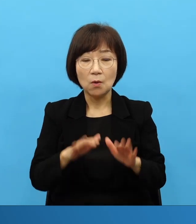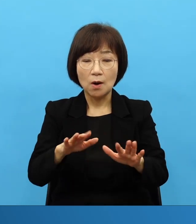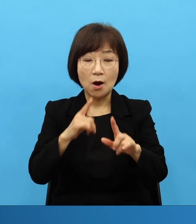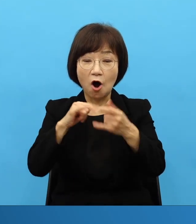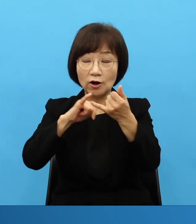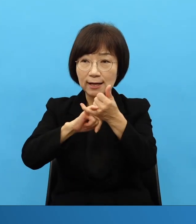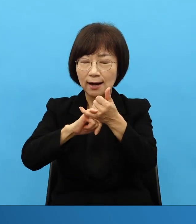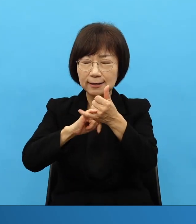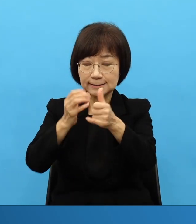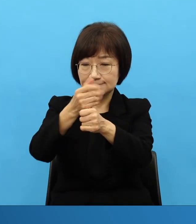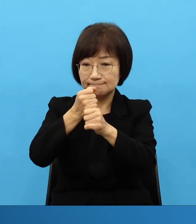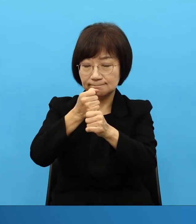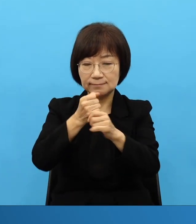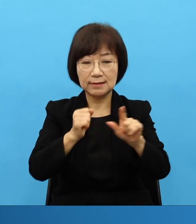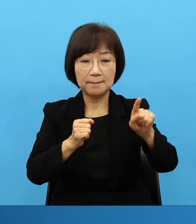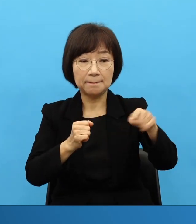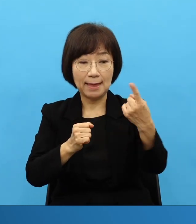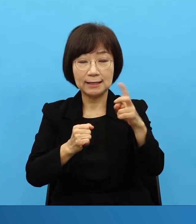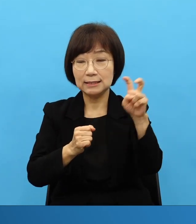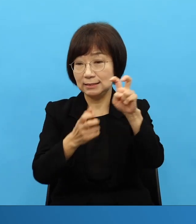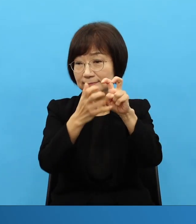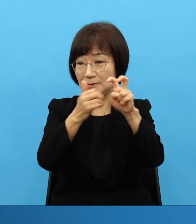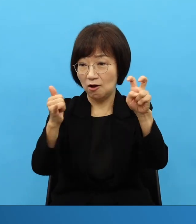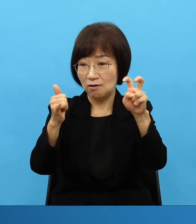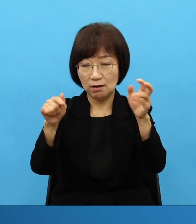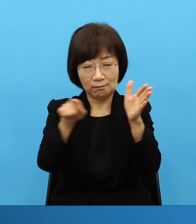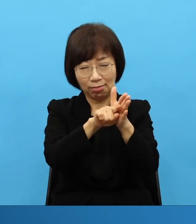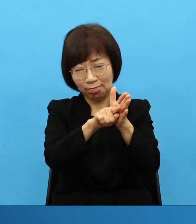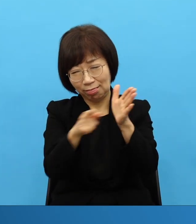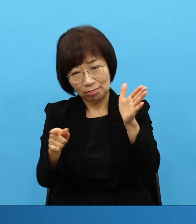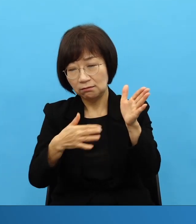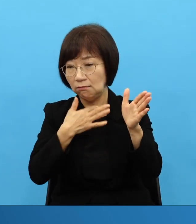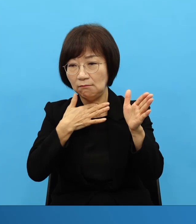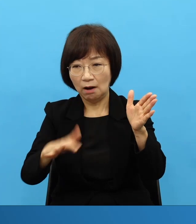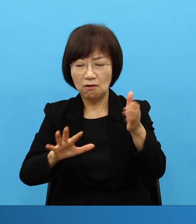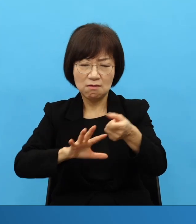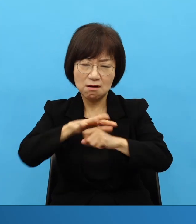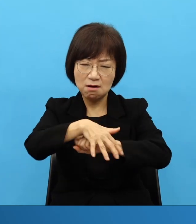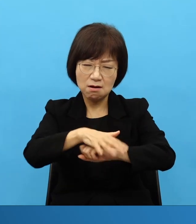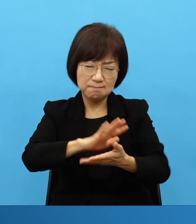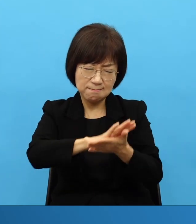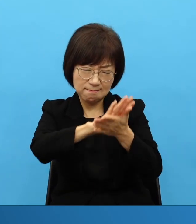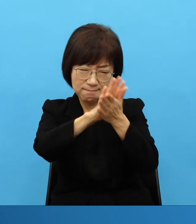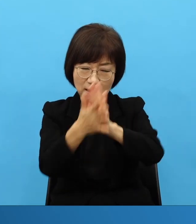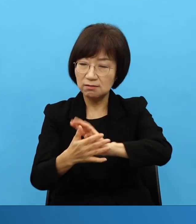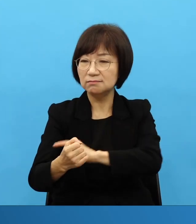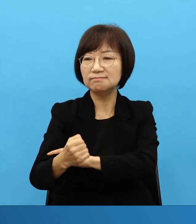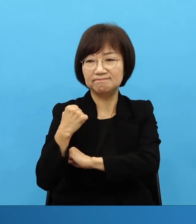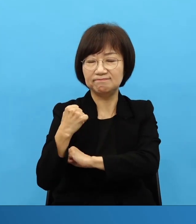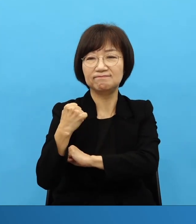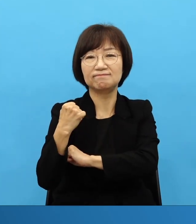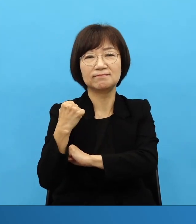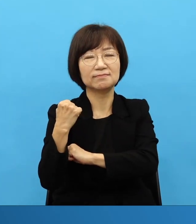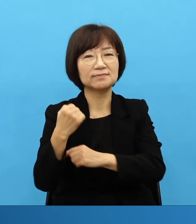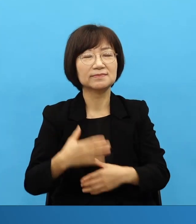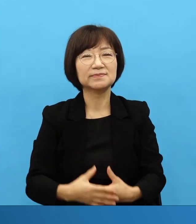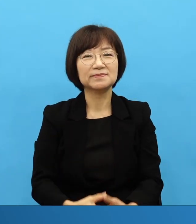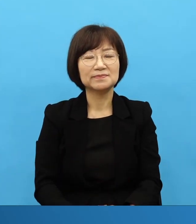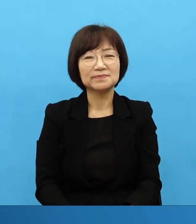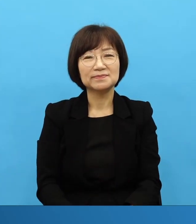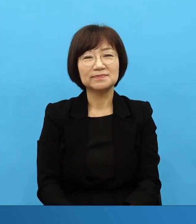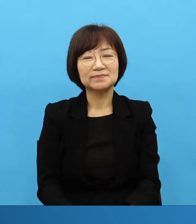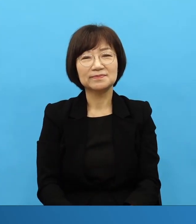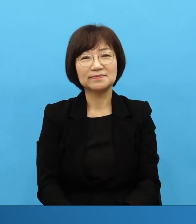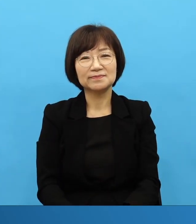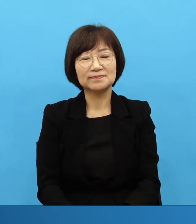120명이 한 번도 흔들리지 않아요. 세계를 바꿀 수밖에 없어요. And these 120 believers, they didn't shake even once. They completely did the works of God. 우리가